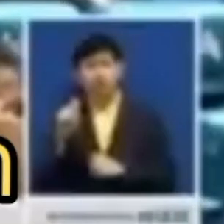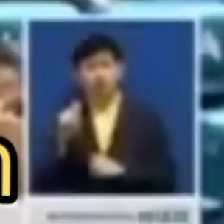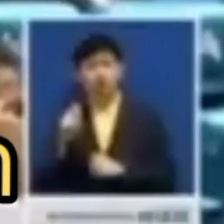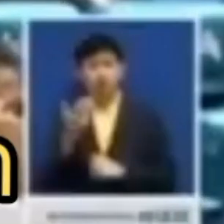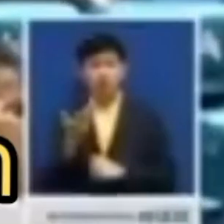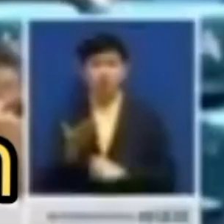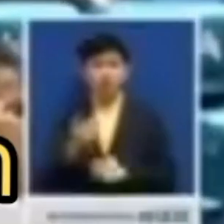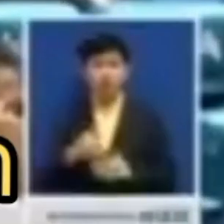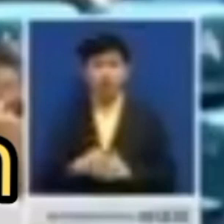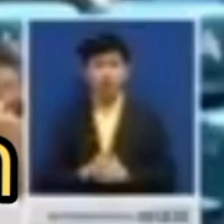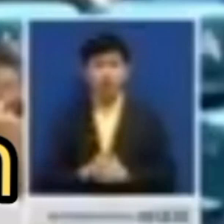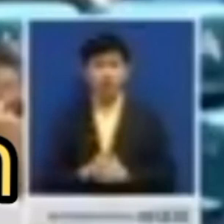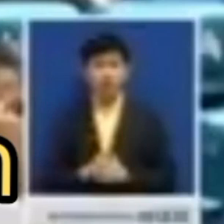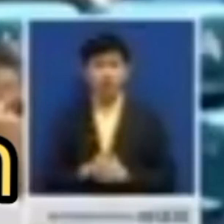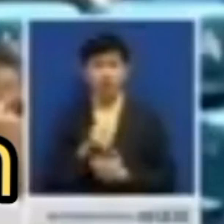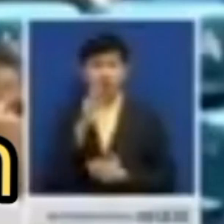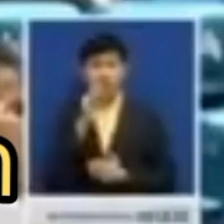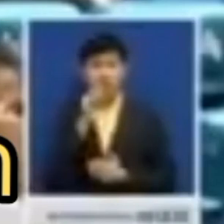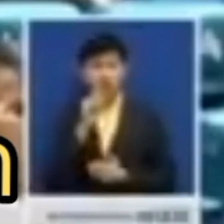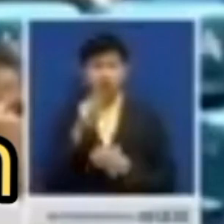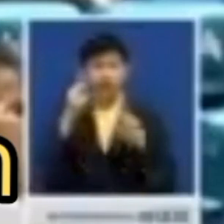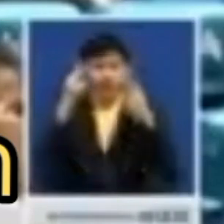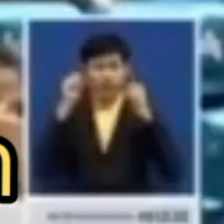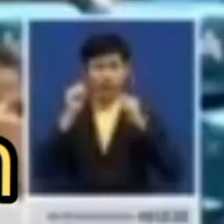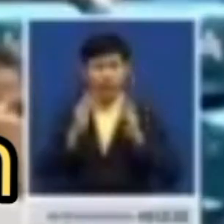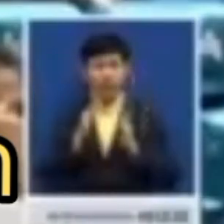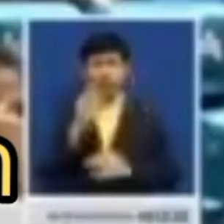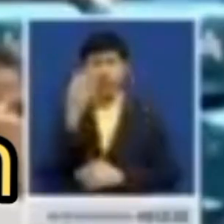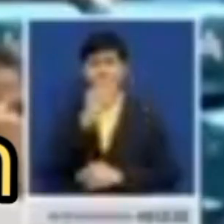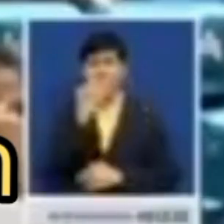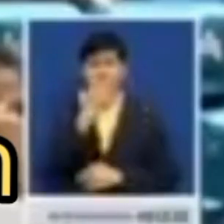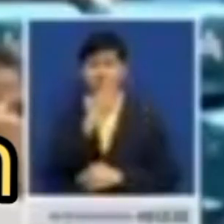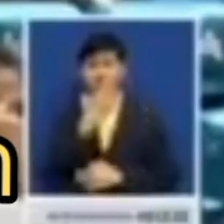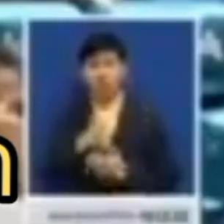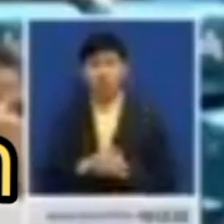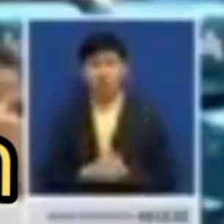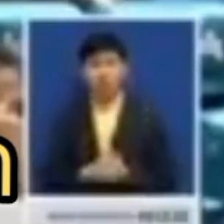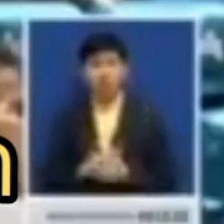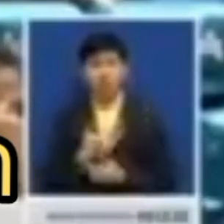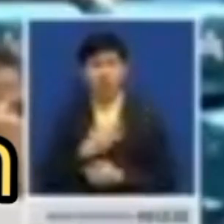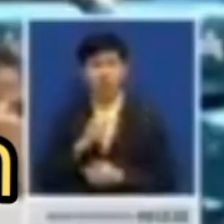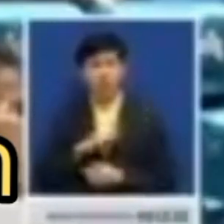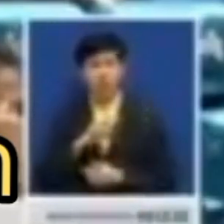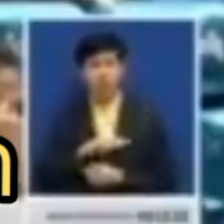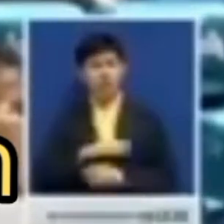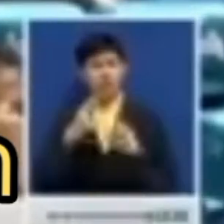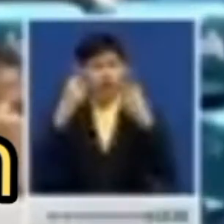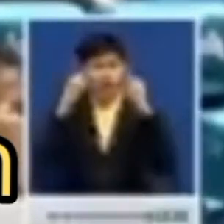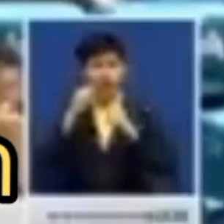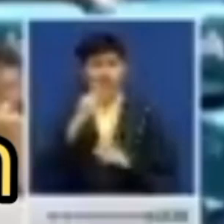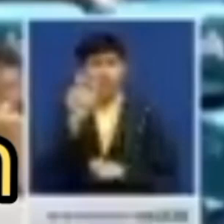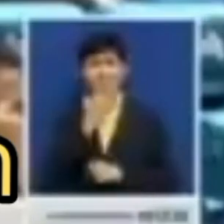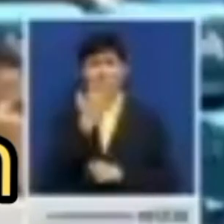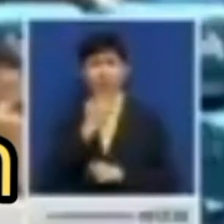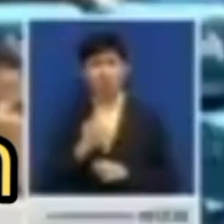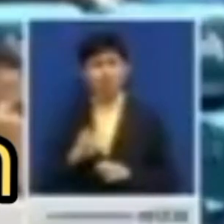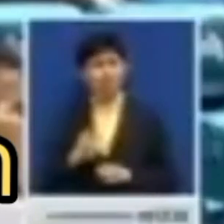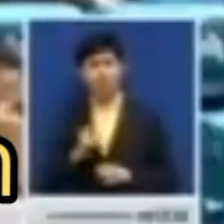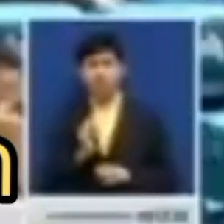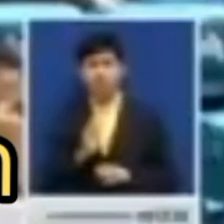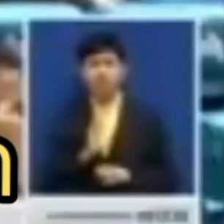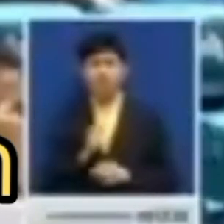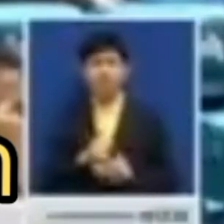ท่านพูดว่านายกรัฐมนตรีเป็นคนตลกซึ่งนายกรัฐมนตรีไม่ใช่ตัวตลกก็อยากจะให้ท่